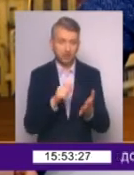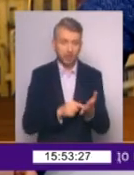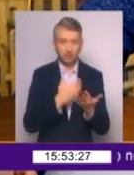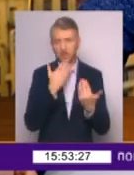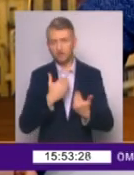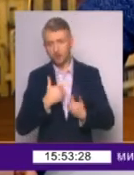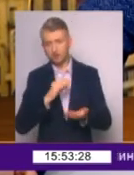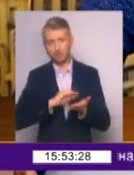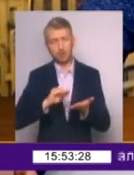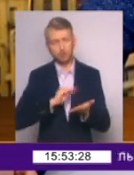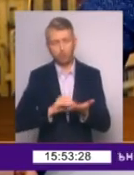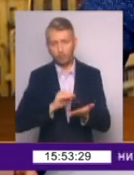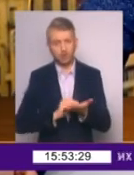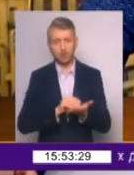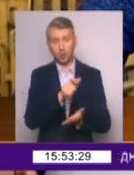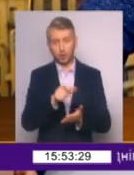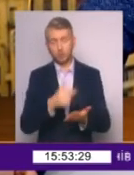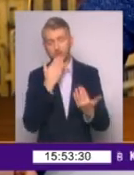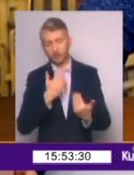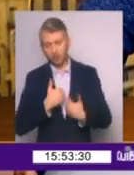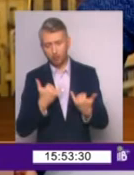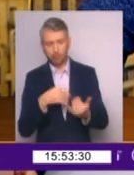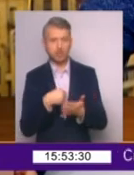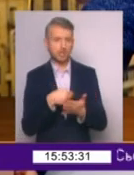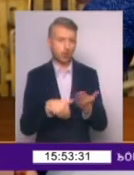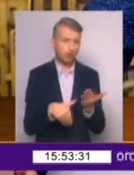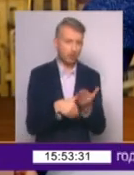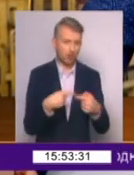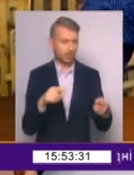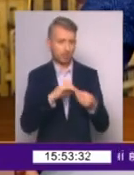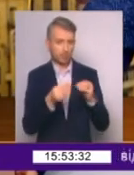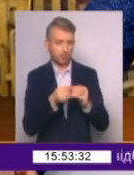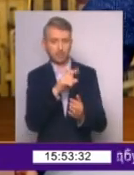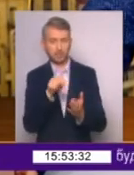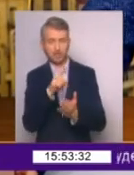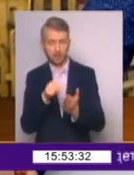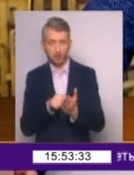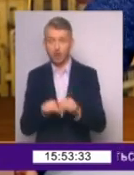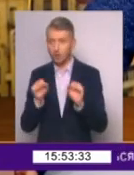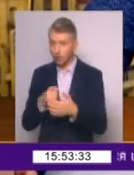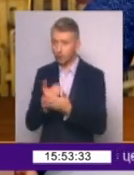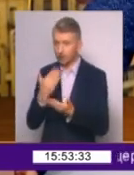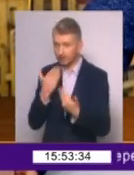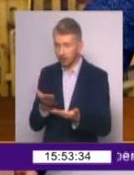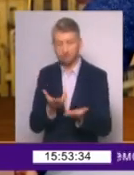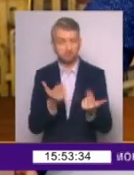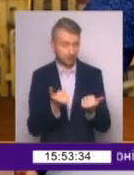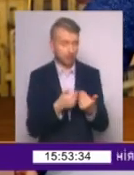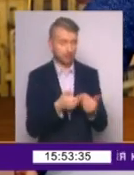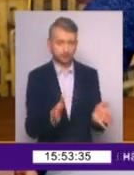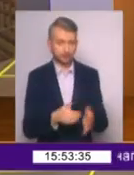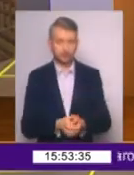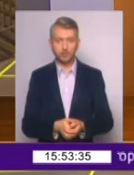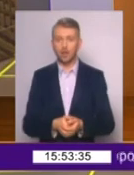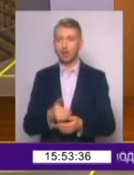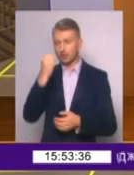звернення, письмові. Люди звертаються сьогодні. І матеріальна допомога, і інші проблемні питання. Тому можна приймальна до вас завжди звертатися. Відкрита. Да. Абсолютно. Дякую. Дуже